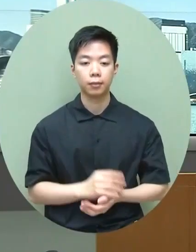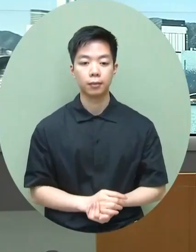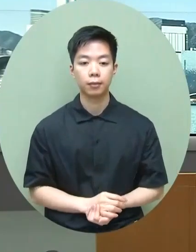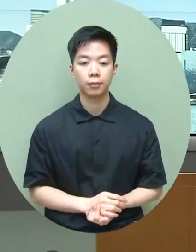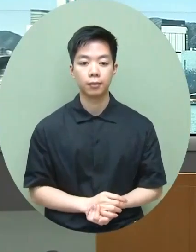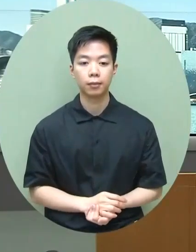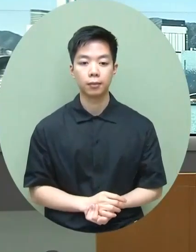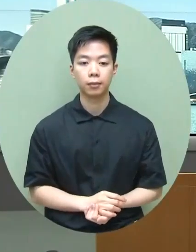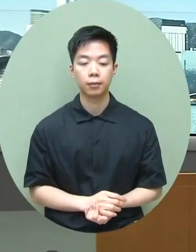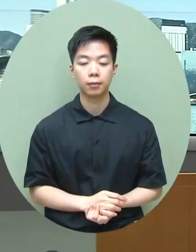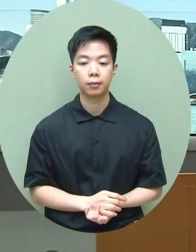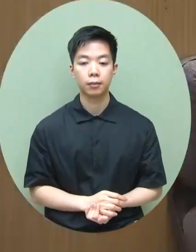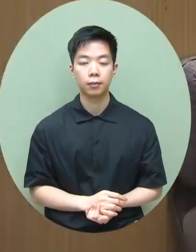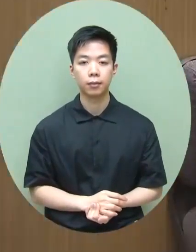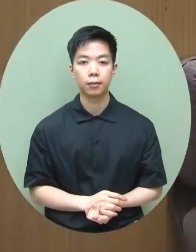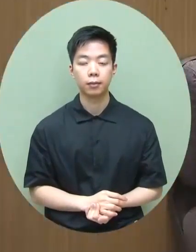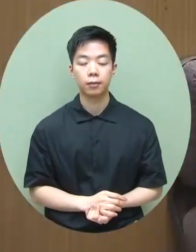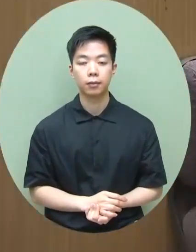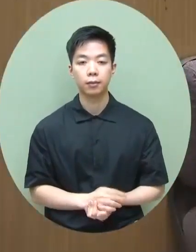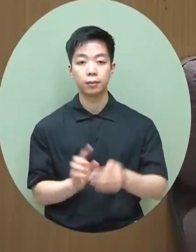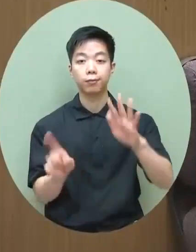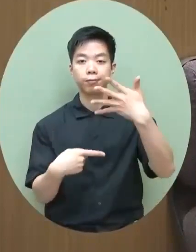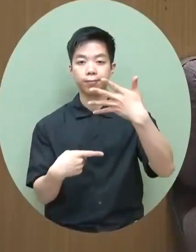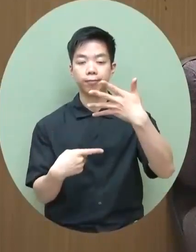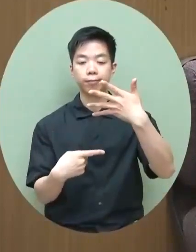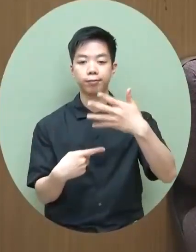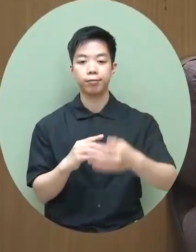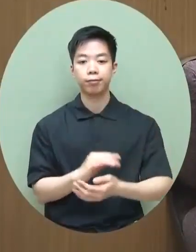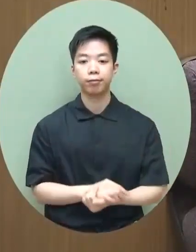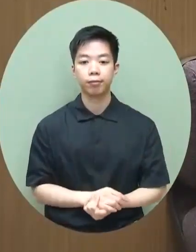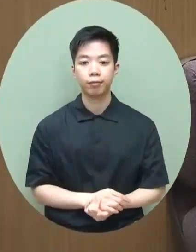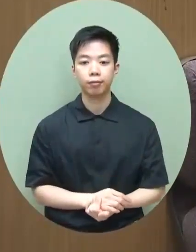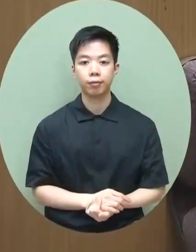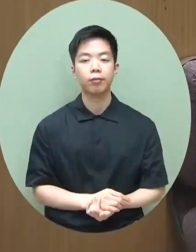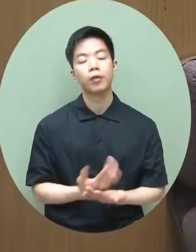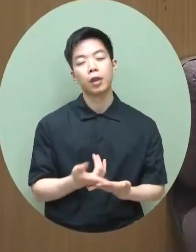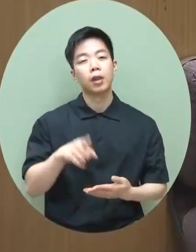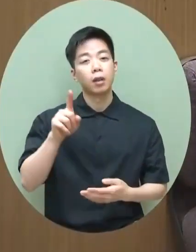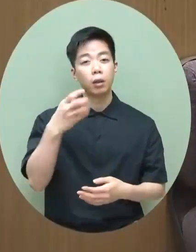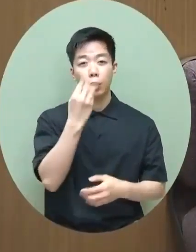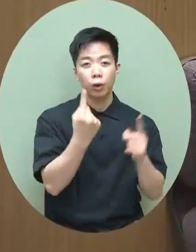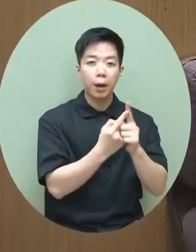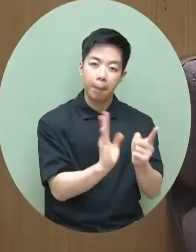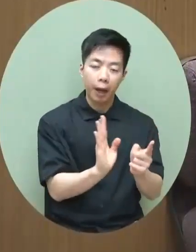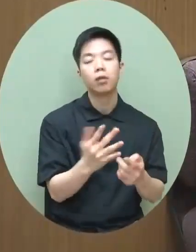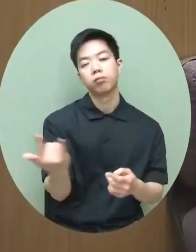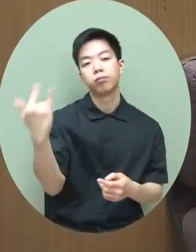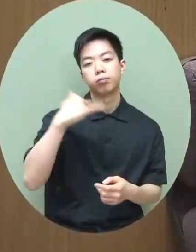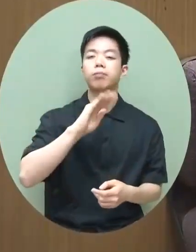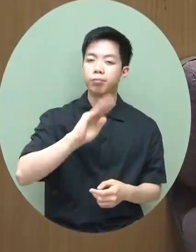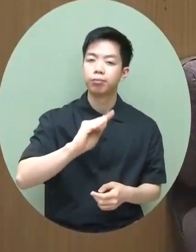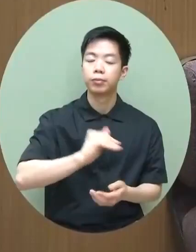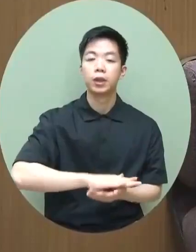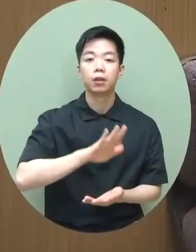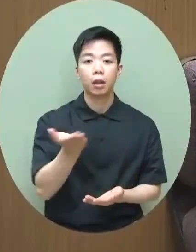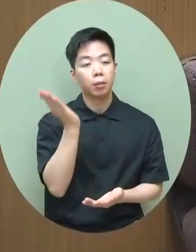下個月1號起其實非港人就可以來香港，但是就要到檢疫酒店至少7天，想知道因